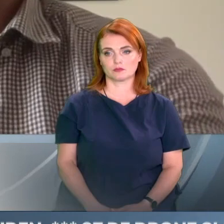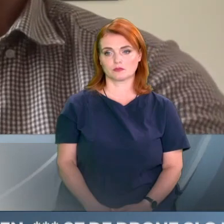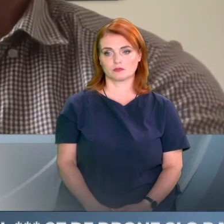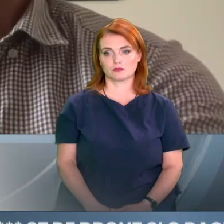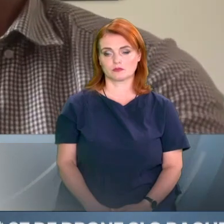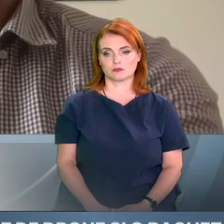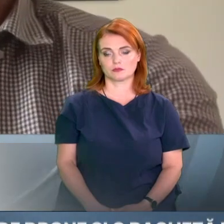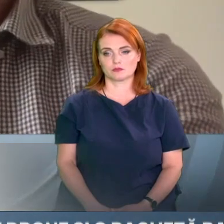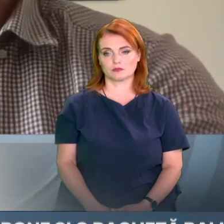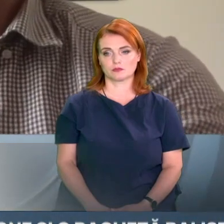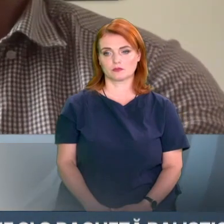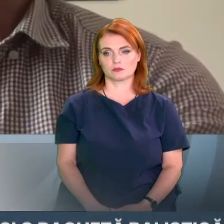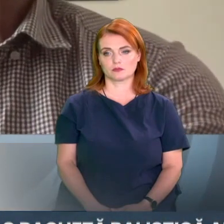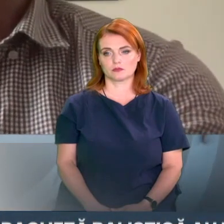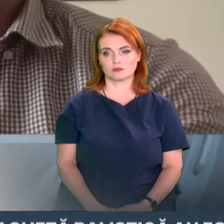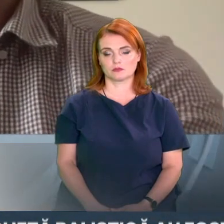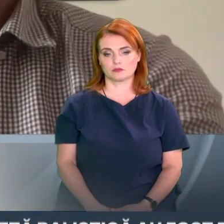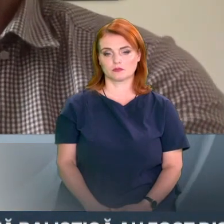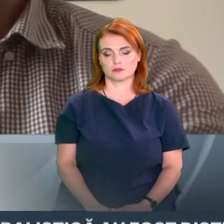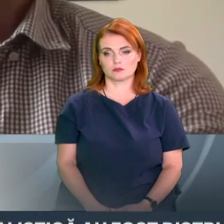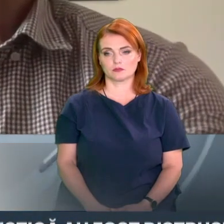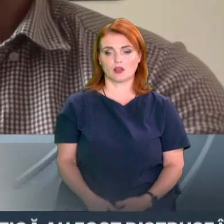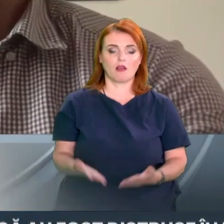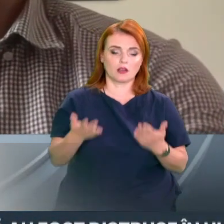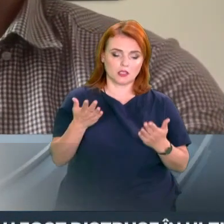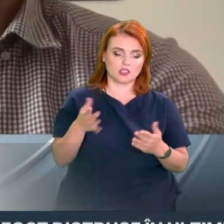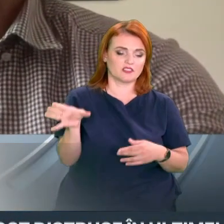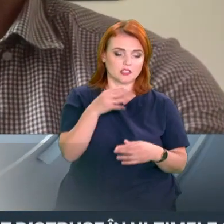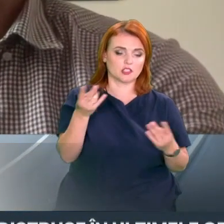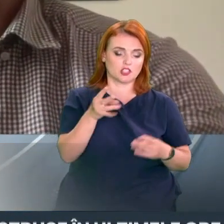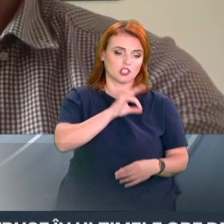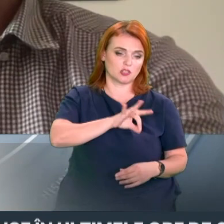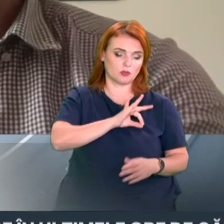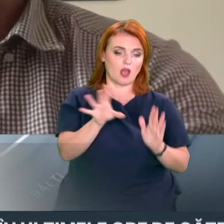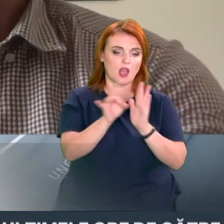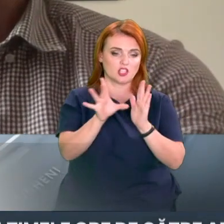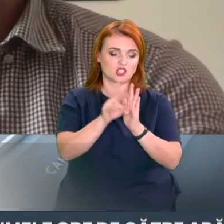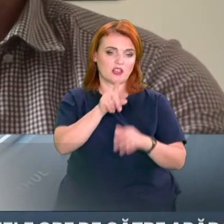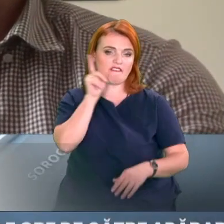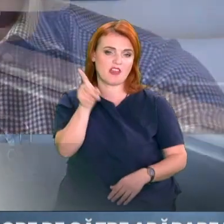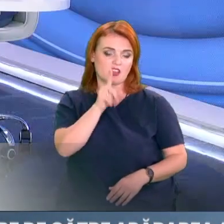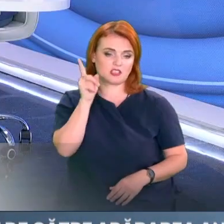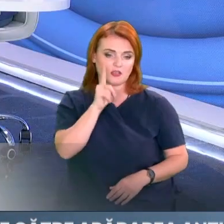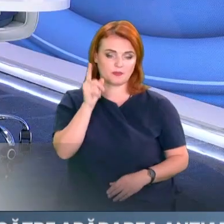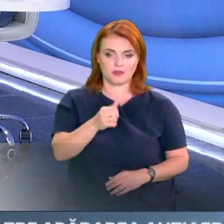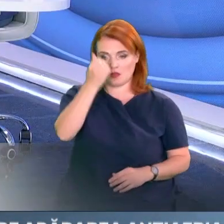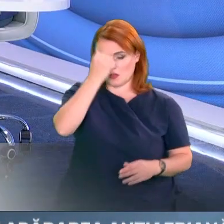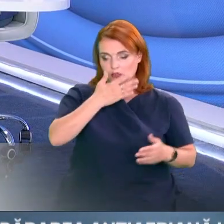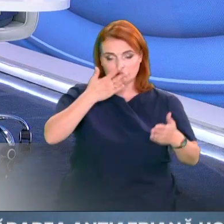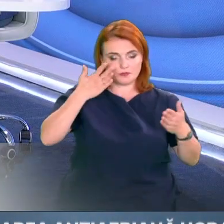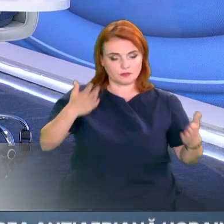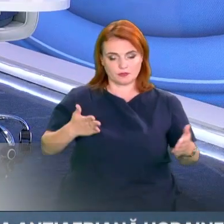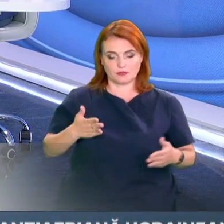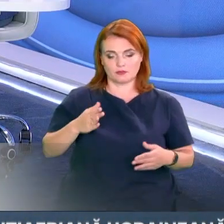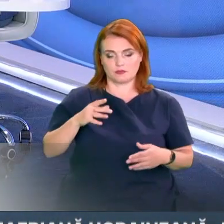aceasta ar putea fi energia verde produsă în cadrul sistemelor fotovoltaice. Vă mulțumesc tare mult pentru